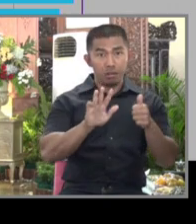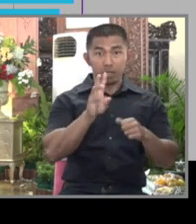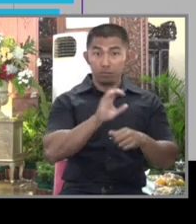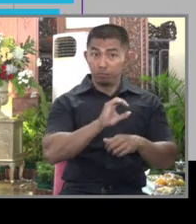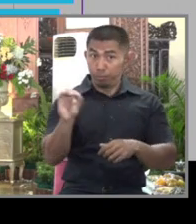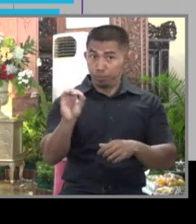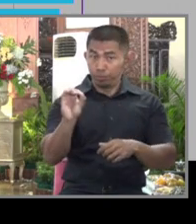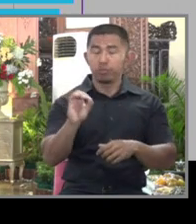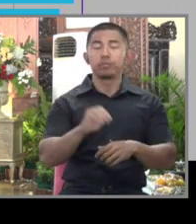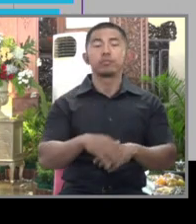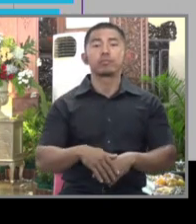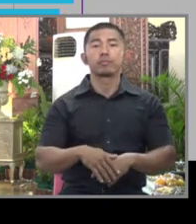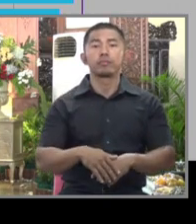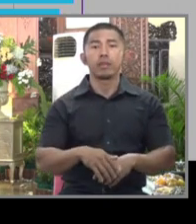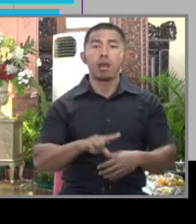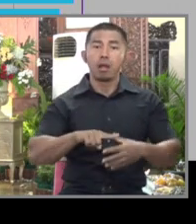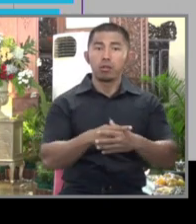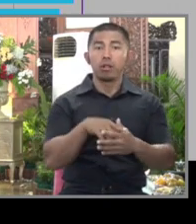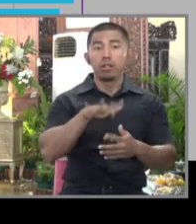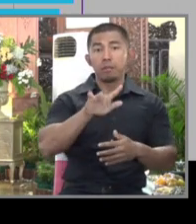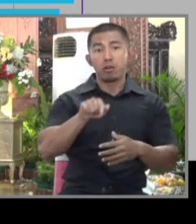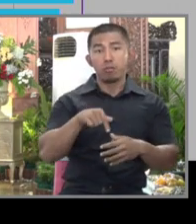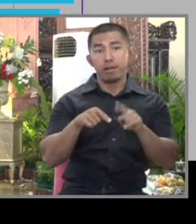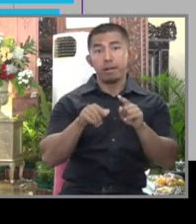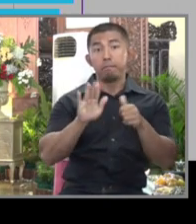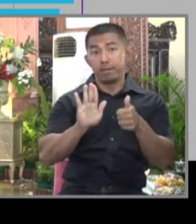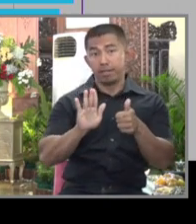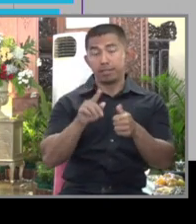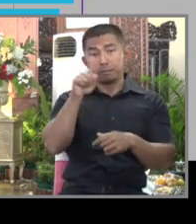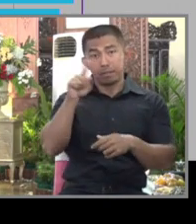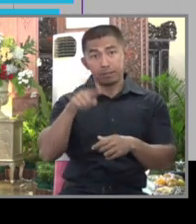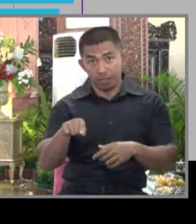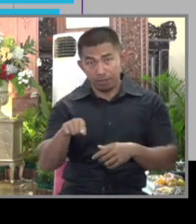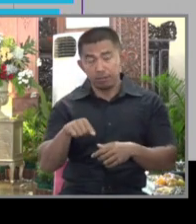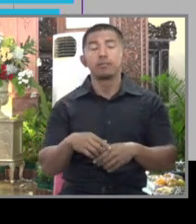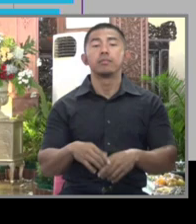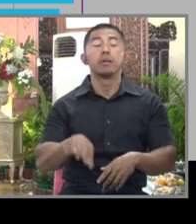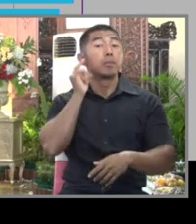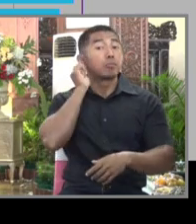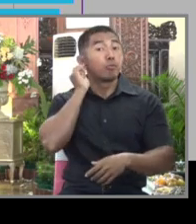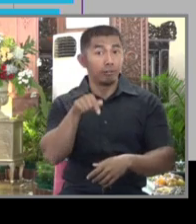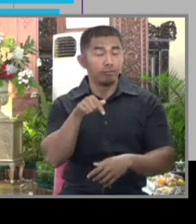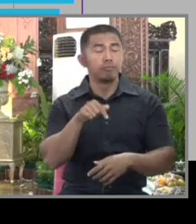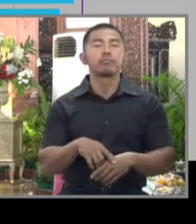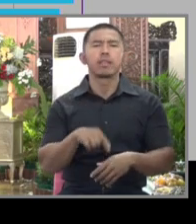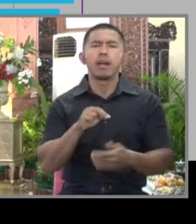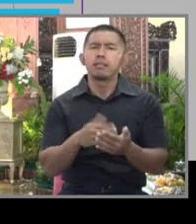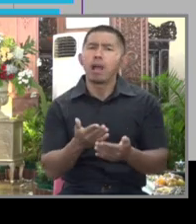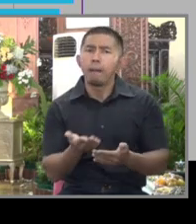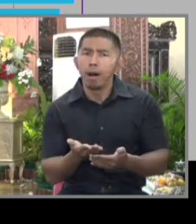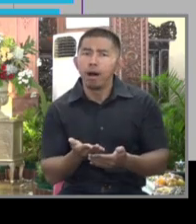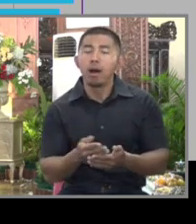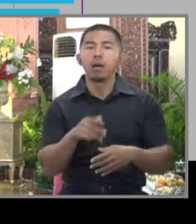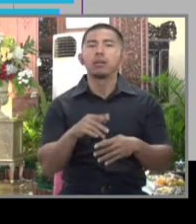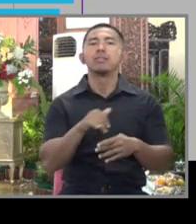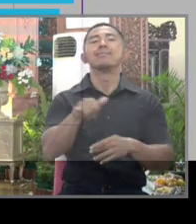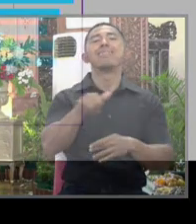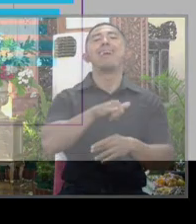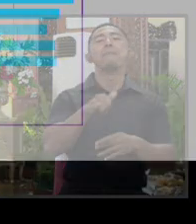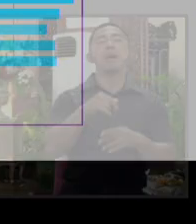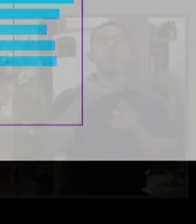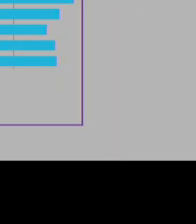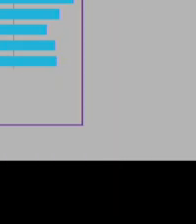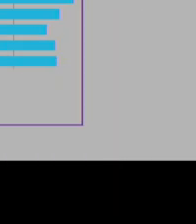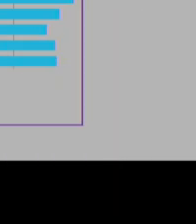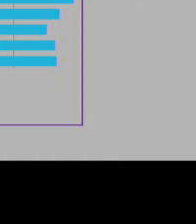630.905 jiwa atau 50,15% yaitu perempuan. Artinya kalau sama dengan Provinsi Jawa Tengah,